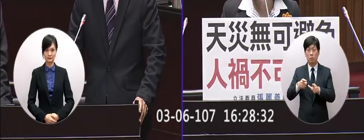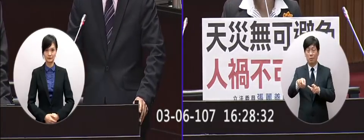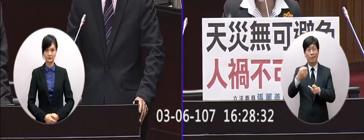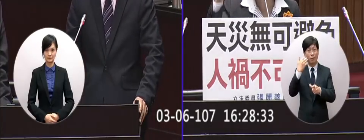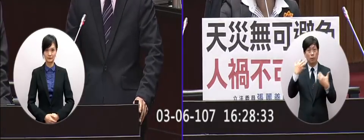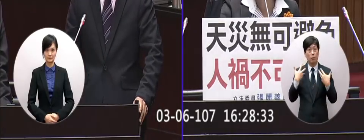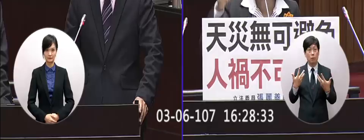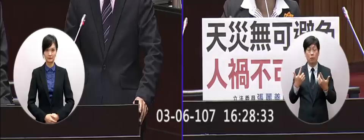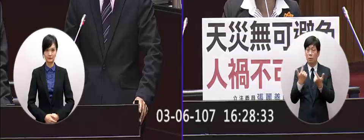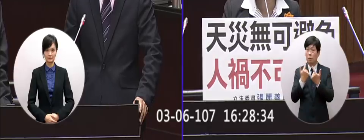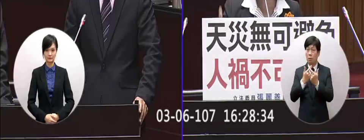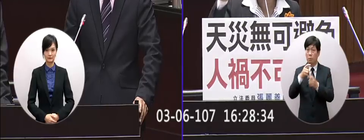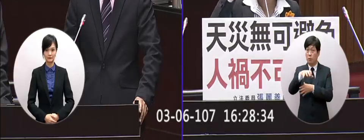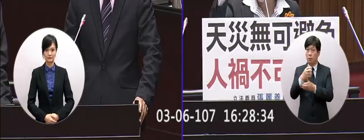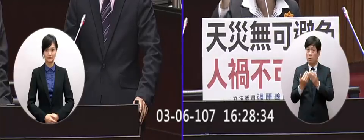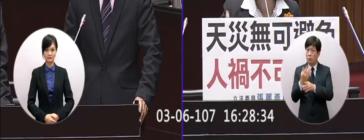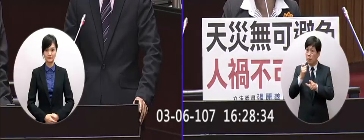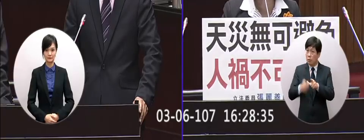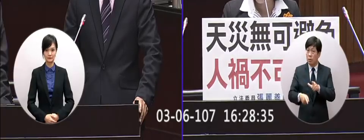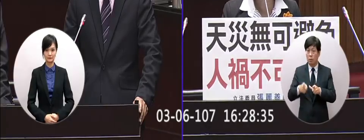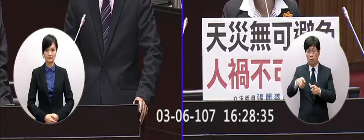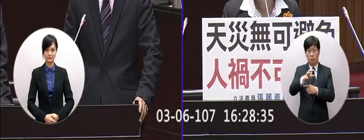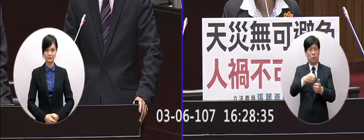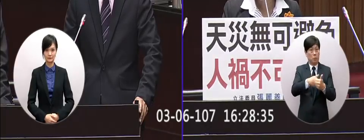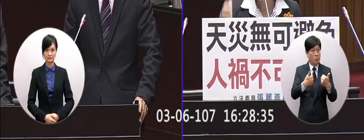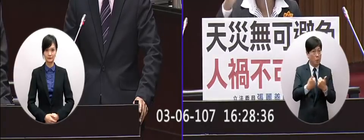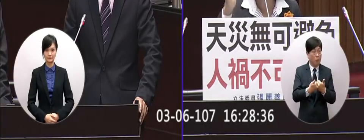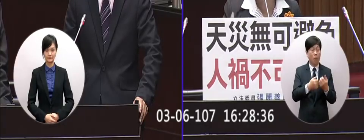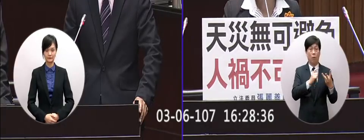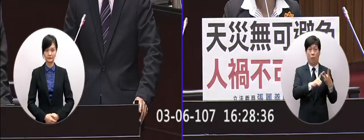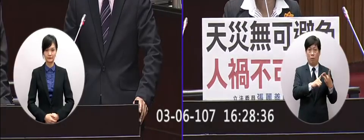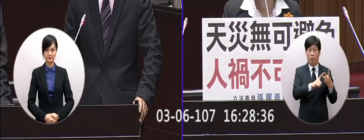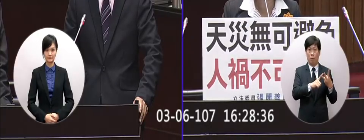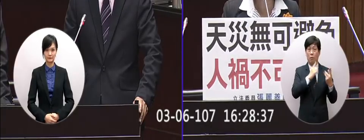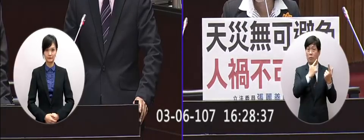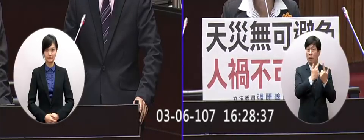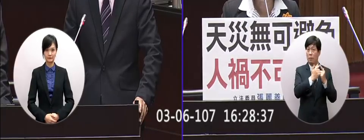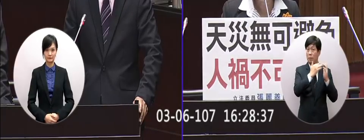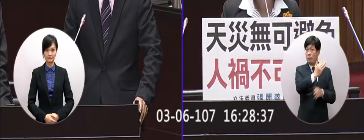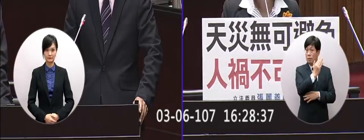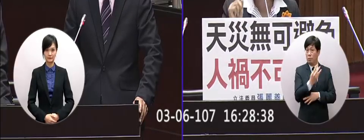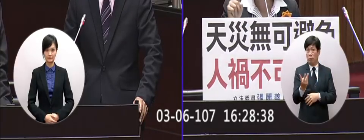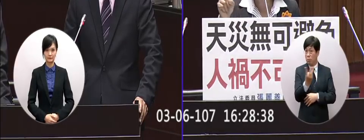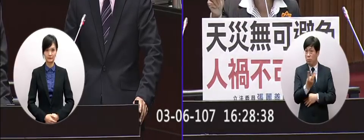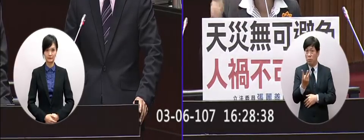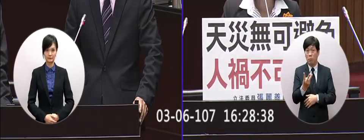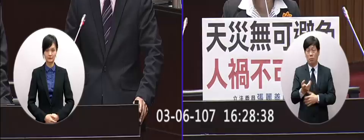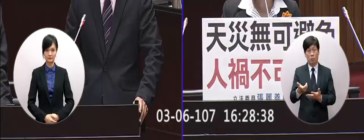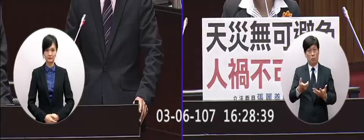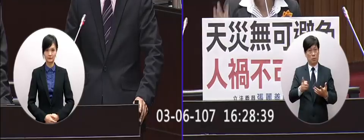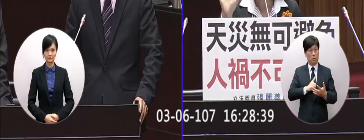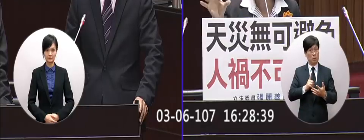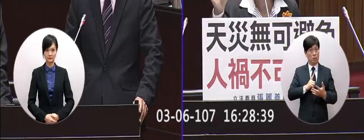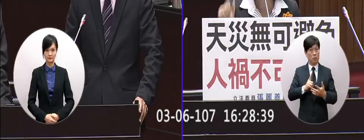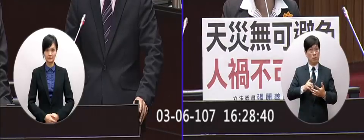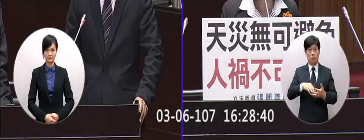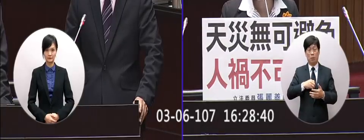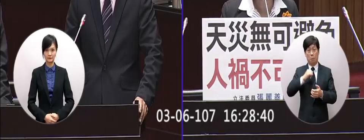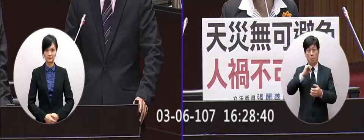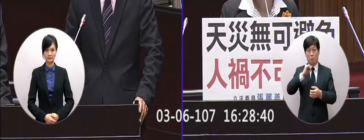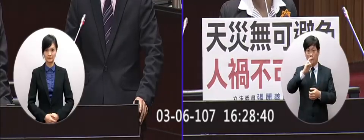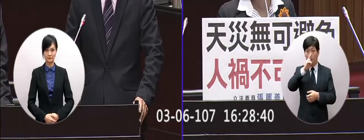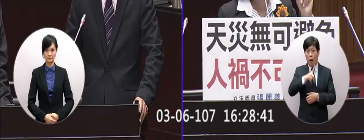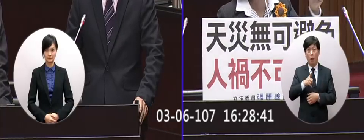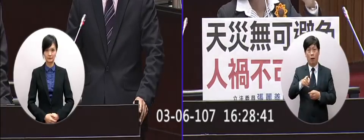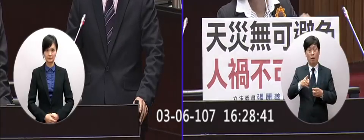负责？台北农产公司、农委会还有台北市政府，你们三个单位做错了